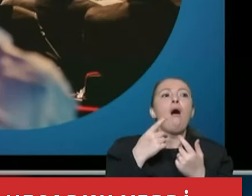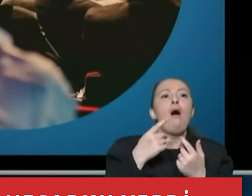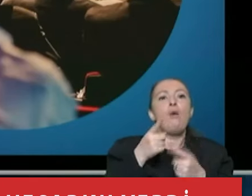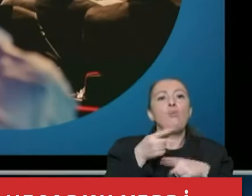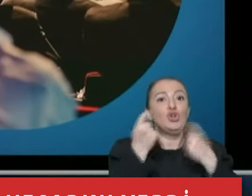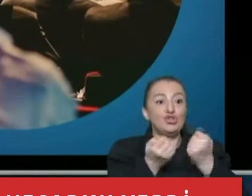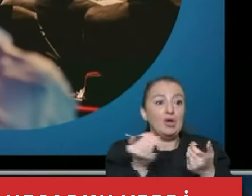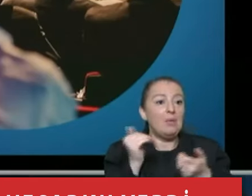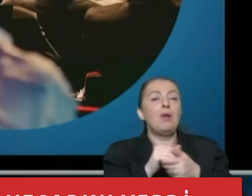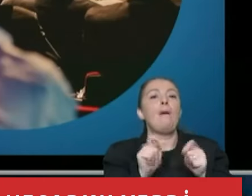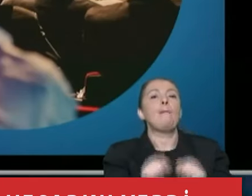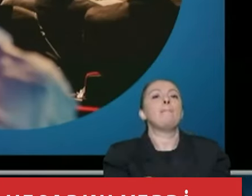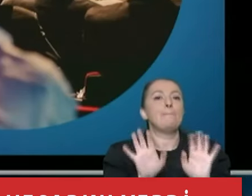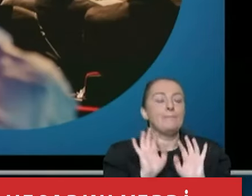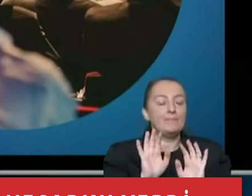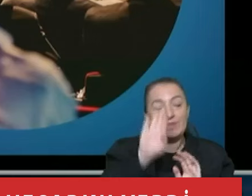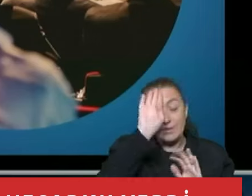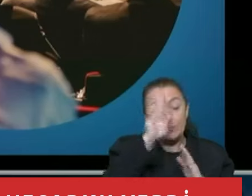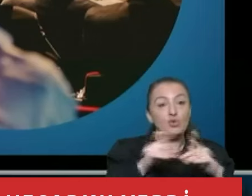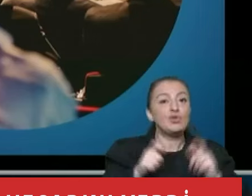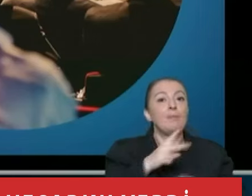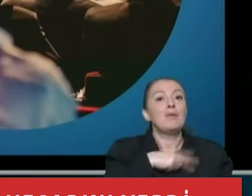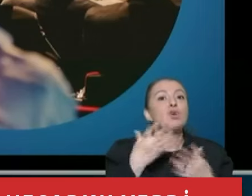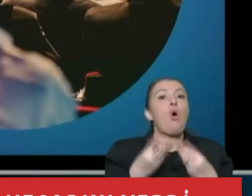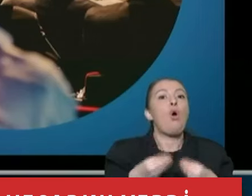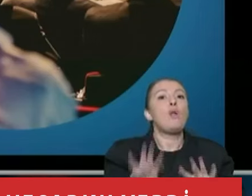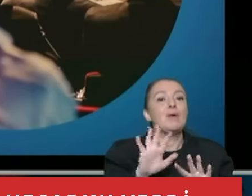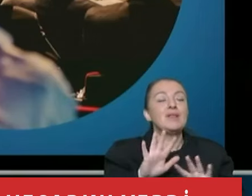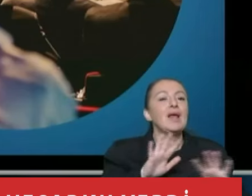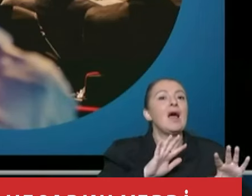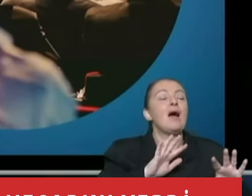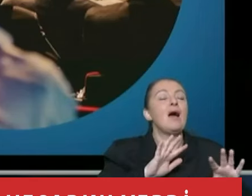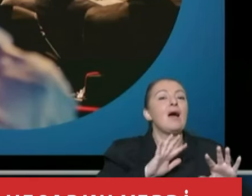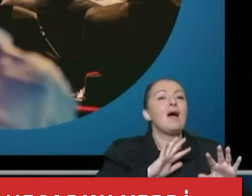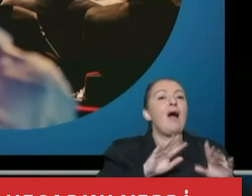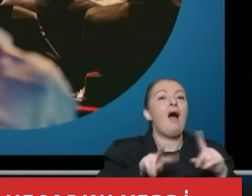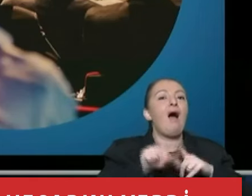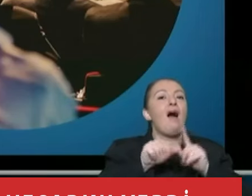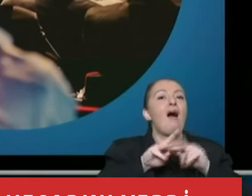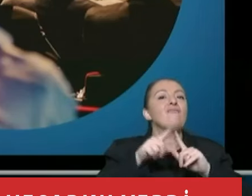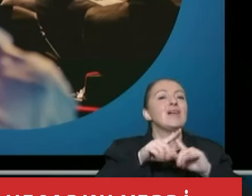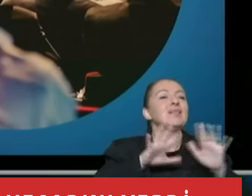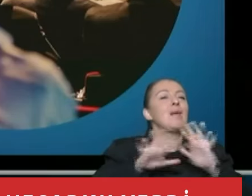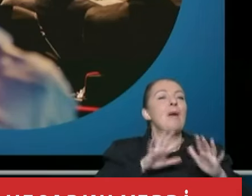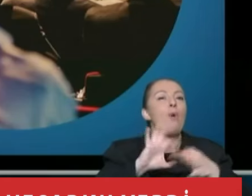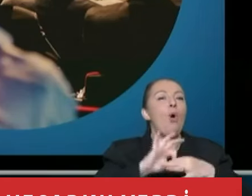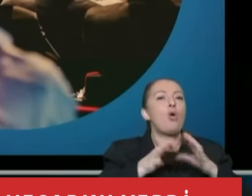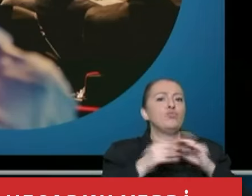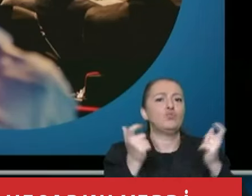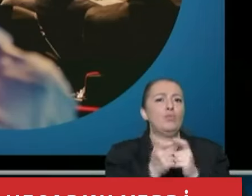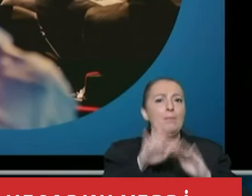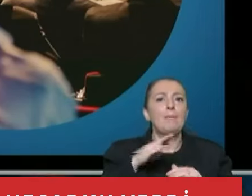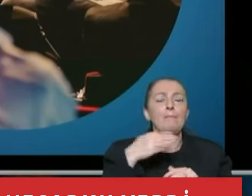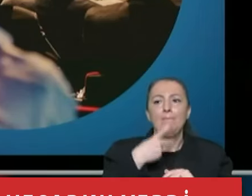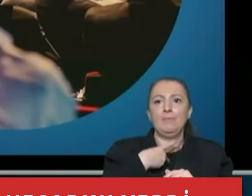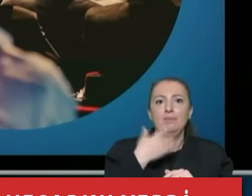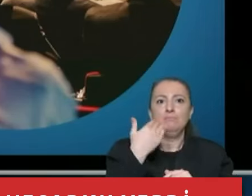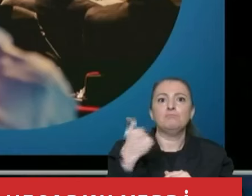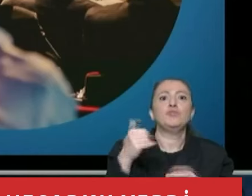İstanbul Büyükşehir Belediyesinin olmadığı afet koordinasyon toplantıları yapılmıştır bütün bu olumsuzluklara